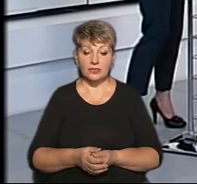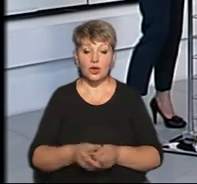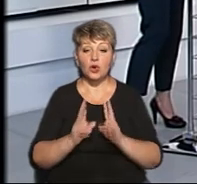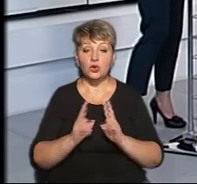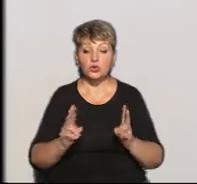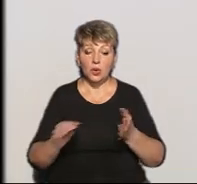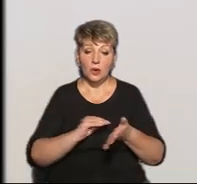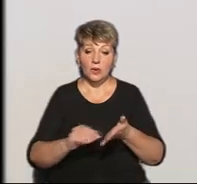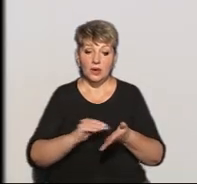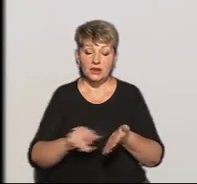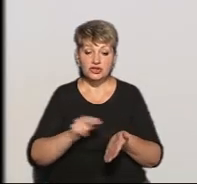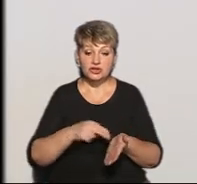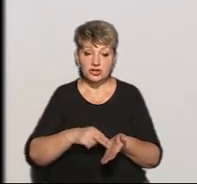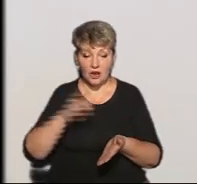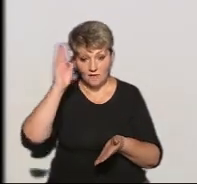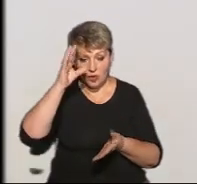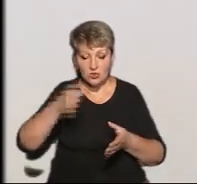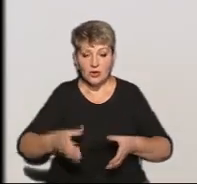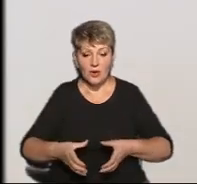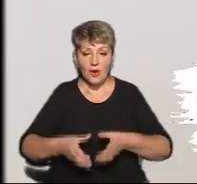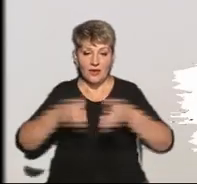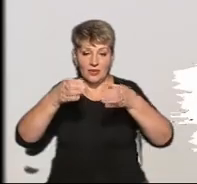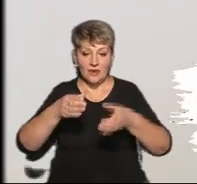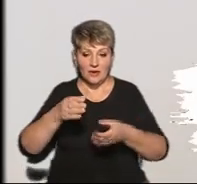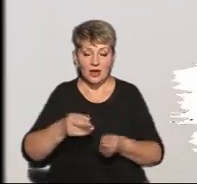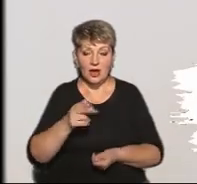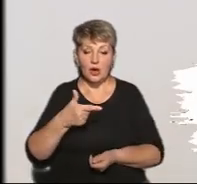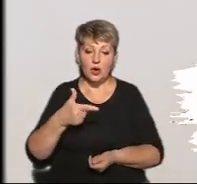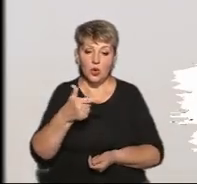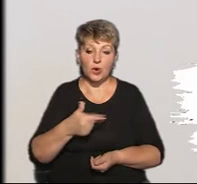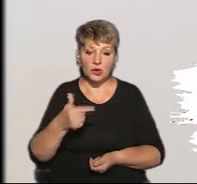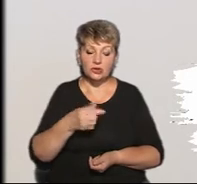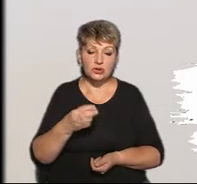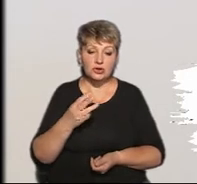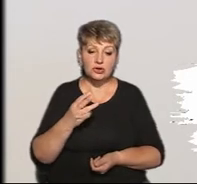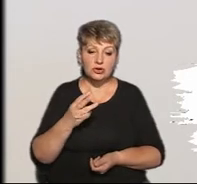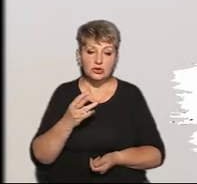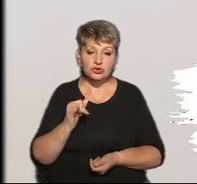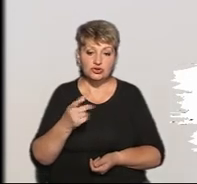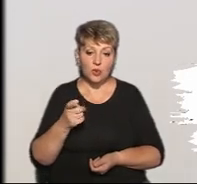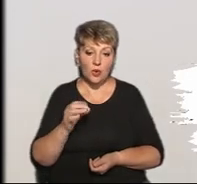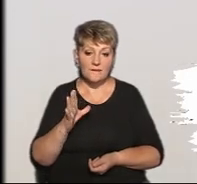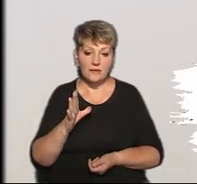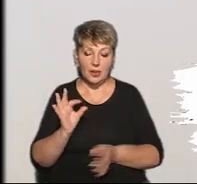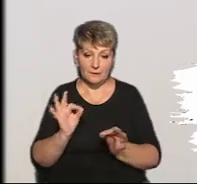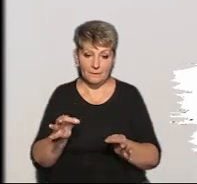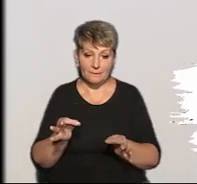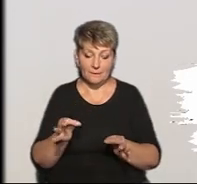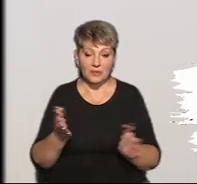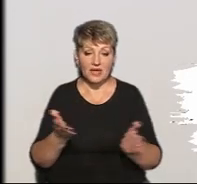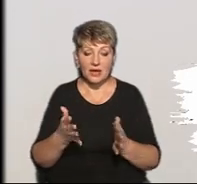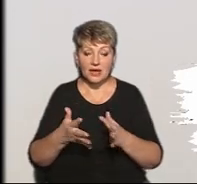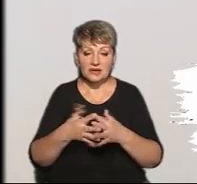Хто автор Черкаської водонапірної вежі на території Черкаси-водоканалу? Городецький, Шухов або Одарич? Шухов. Правильно.